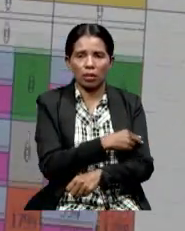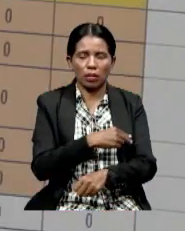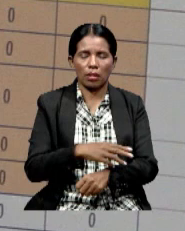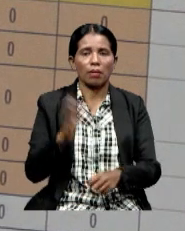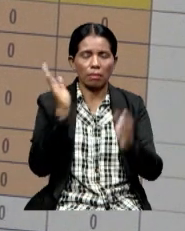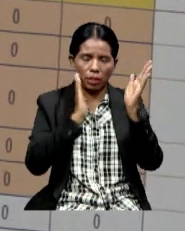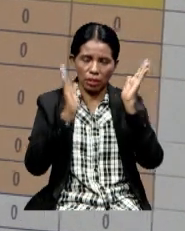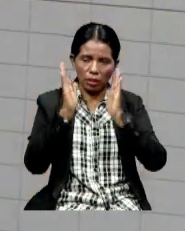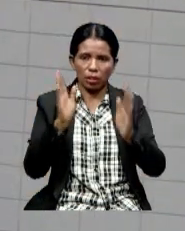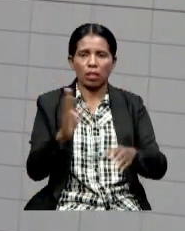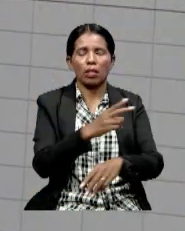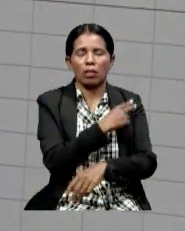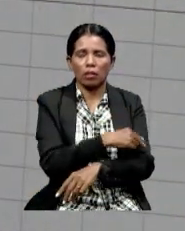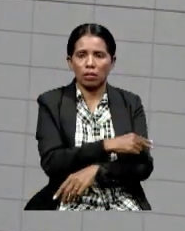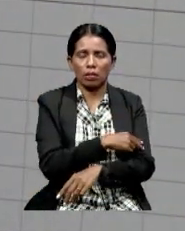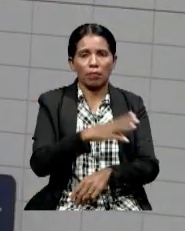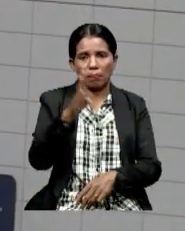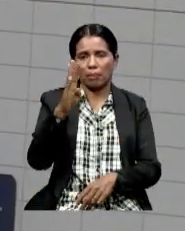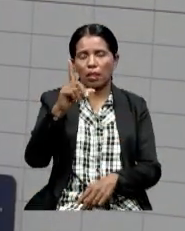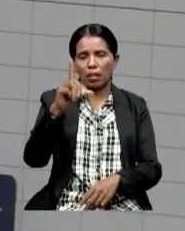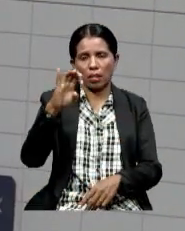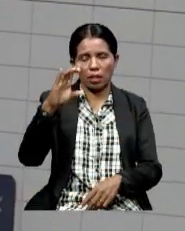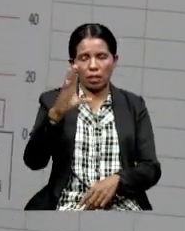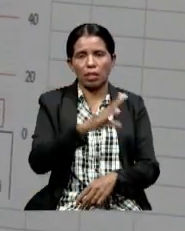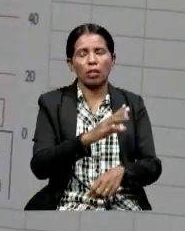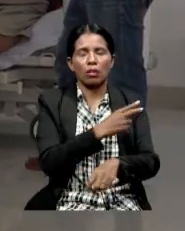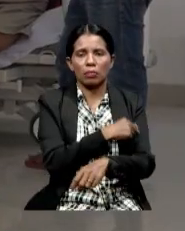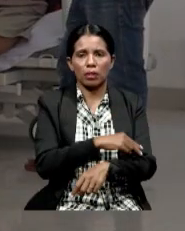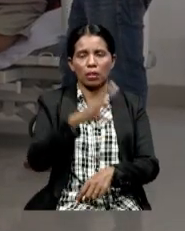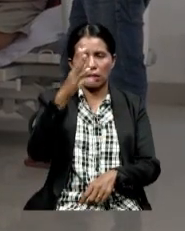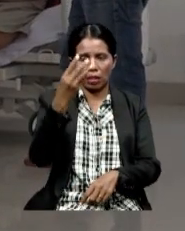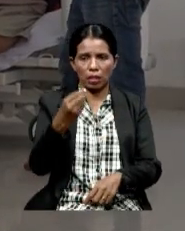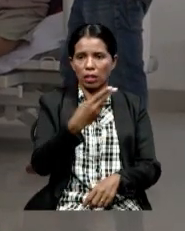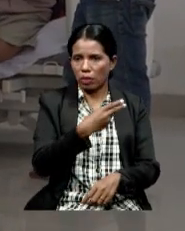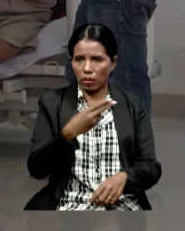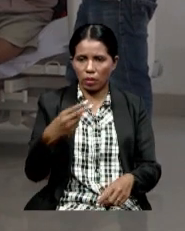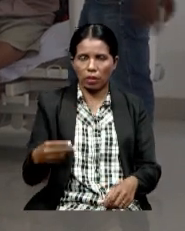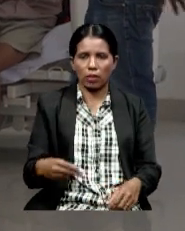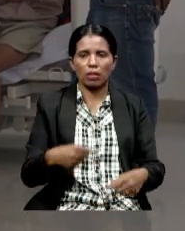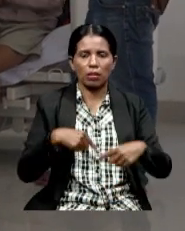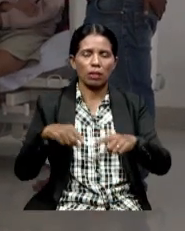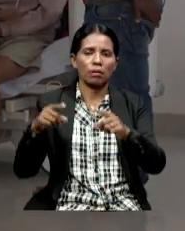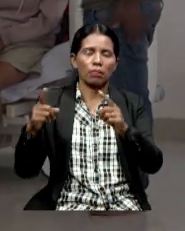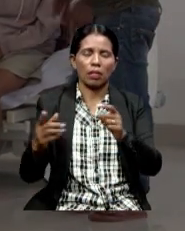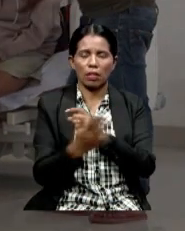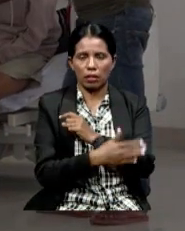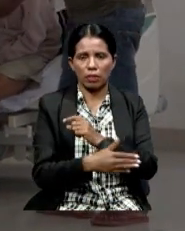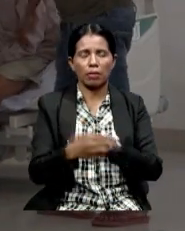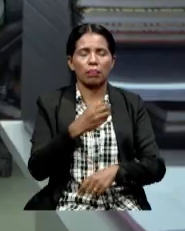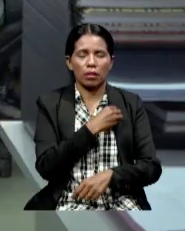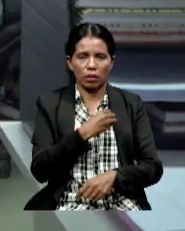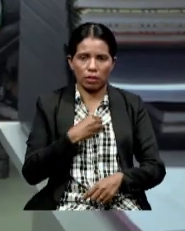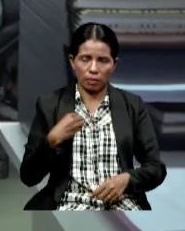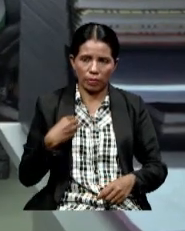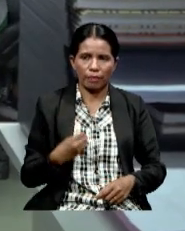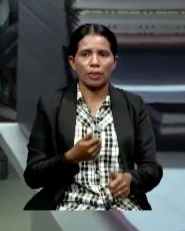Malaysia, Hospital Sangla Bali, no Hospital Siloam Jakarta Indonesia, hori halo tratamento. Tuir dado